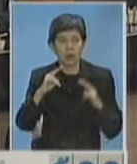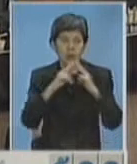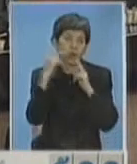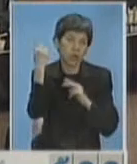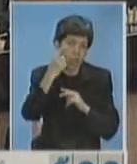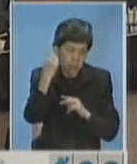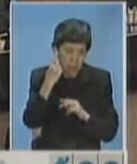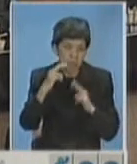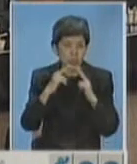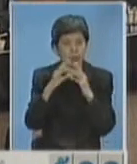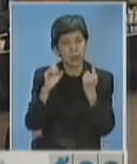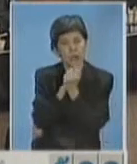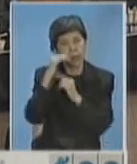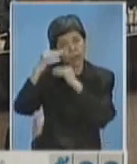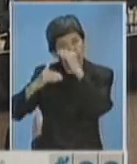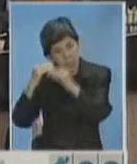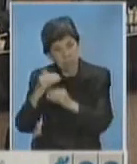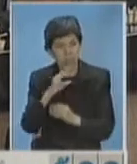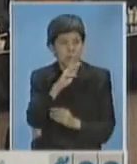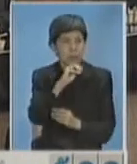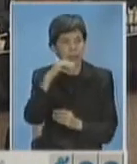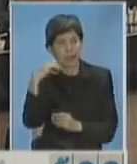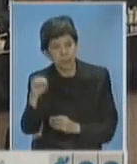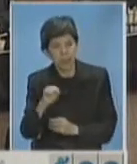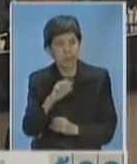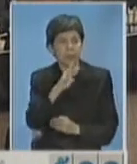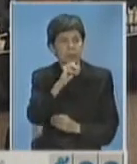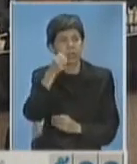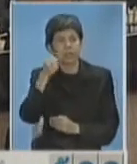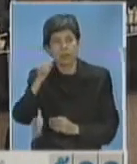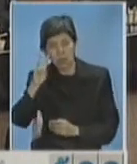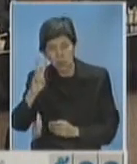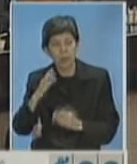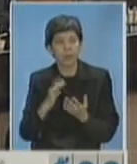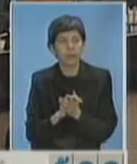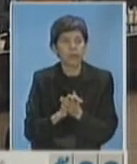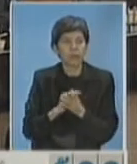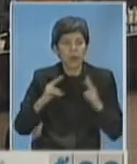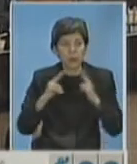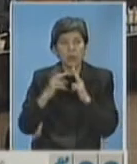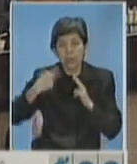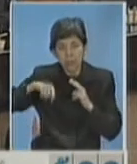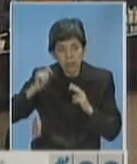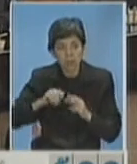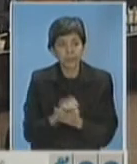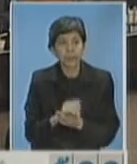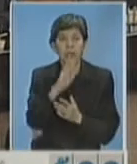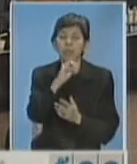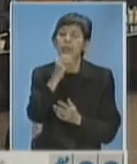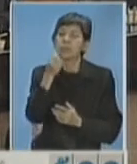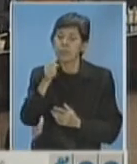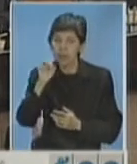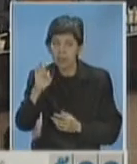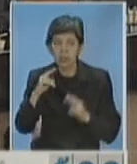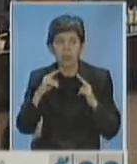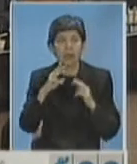เที่ยวกระทรวงพัฒนาสังคมมาตรา10มาตรา16กระทรวงพาณิชย์มาตรา18กระทรวงยุติธรรมมาตรา19มาต